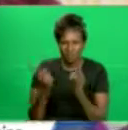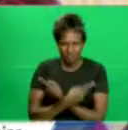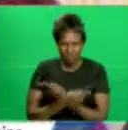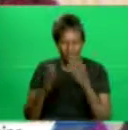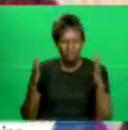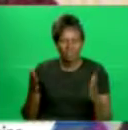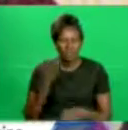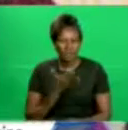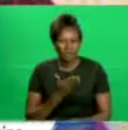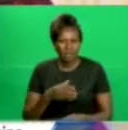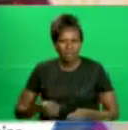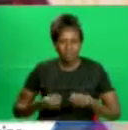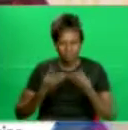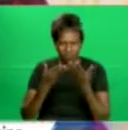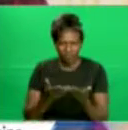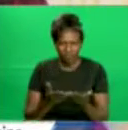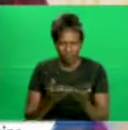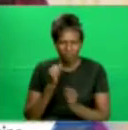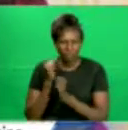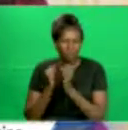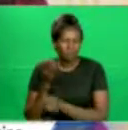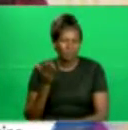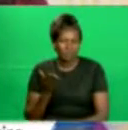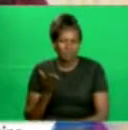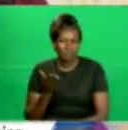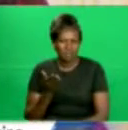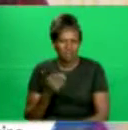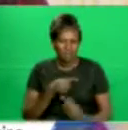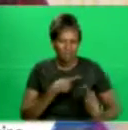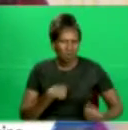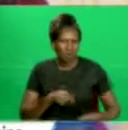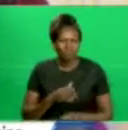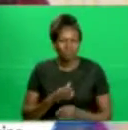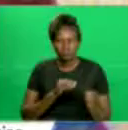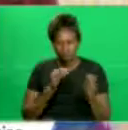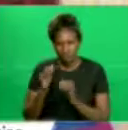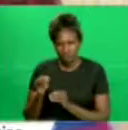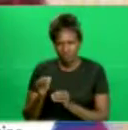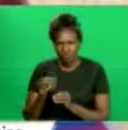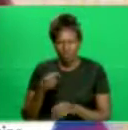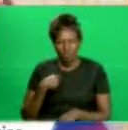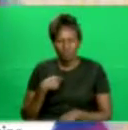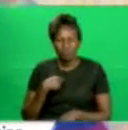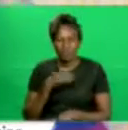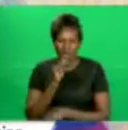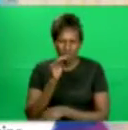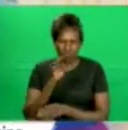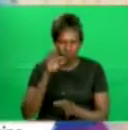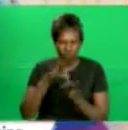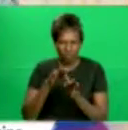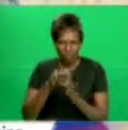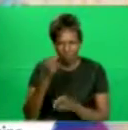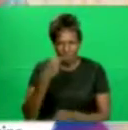sana, akajitokeza kukimbia. Hiyo roho ndio tutatoka naye. Mimi hapa leo naomba kura. Mumeona hii